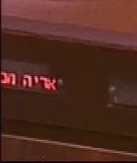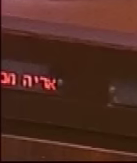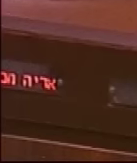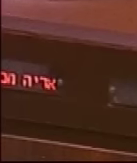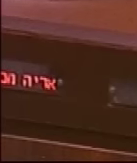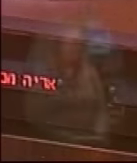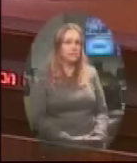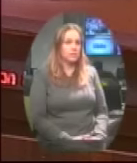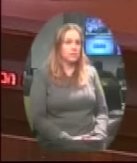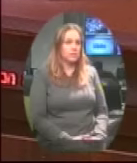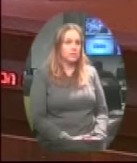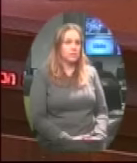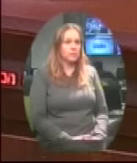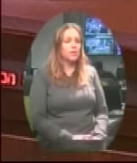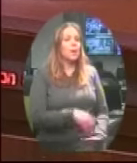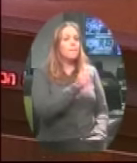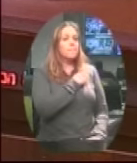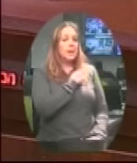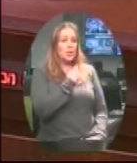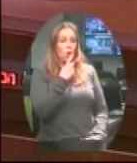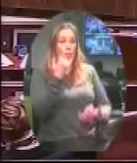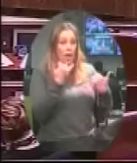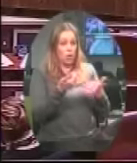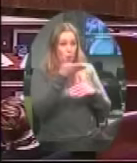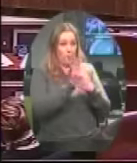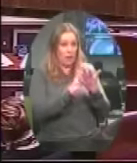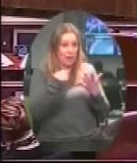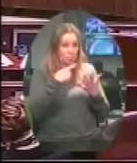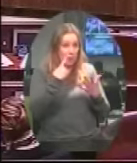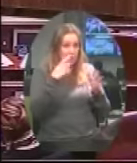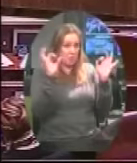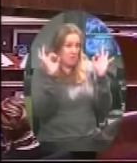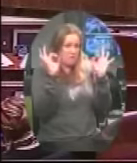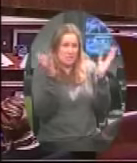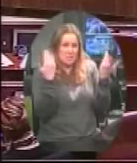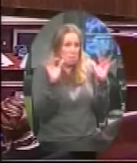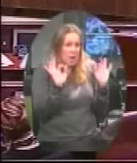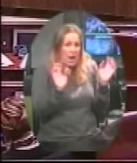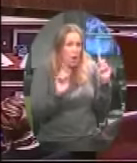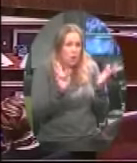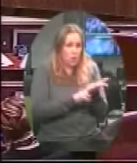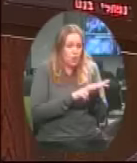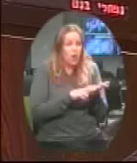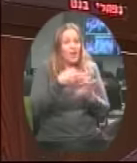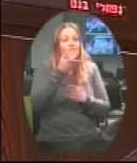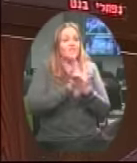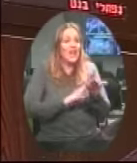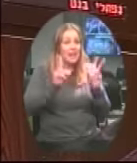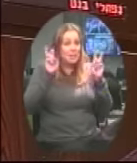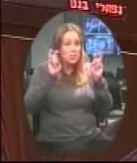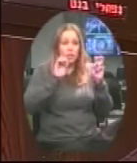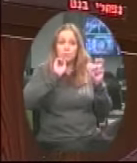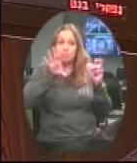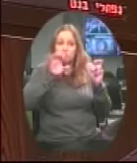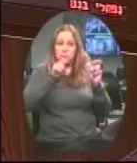קל. בנט טוען היום כי חלק מהדברים לא היו כלל, ציטוטים אחרים לדבריו הודלפו מטיוטות לא עדכניות, ולא